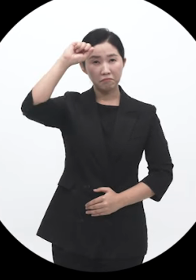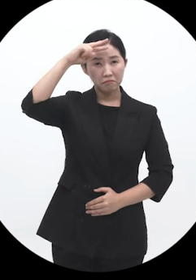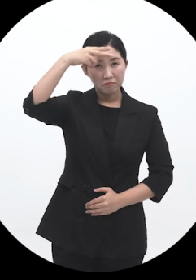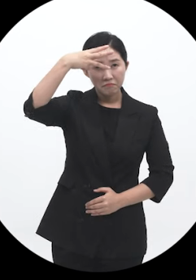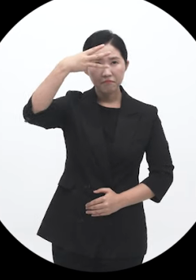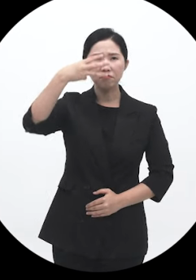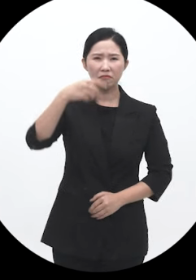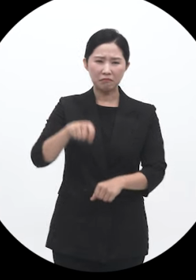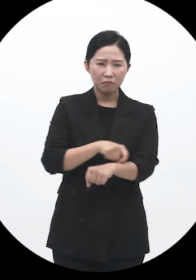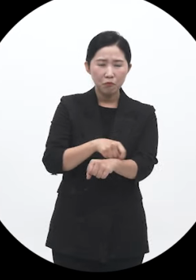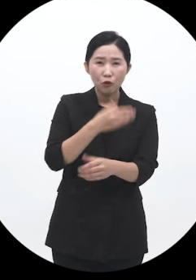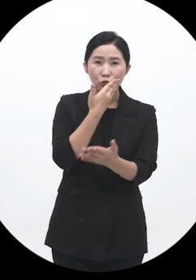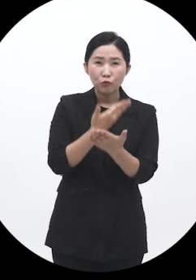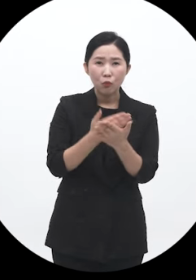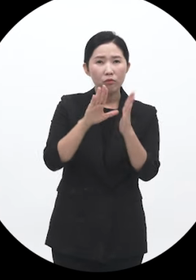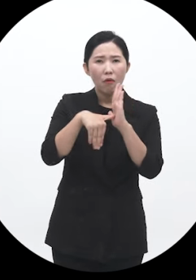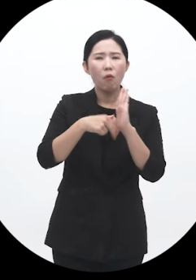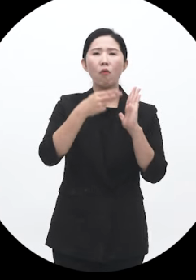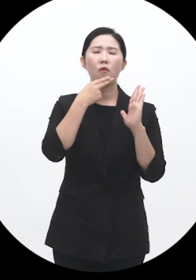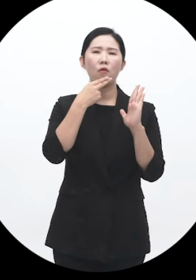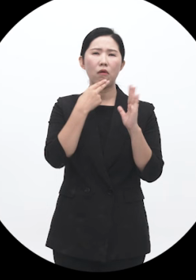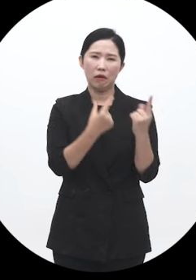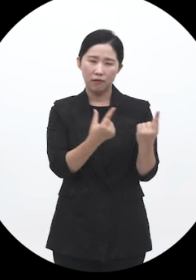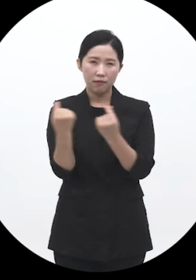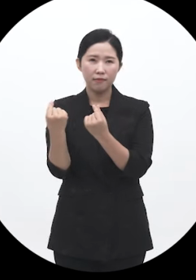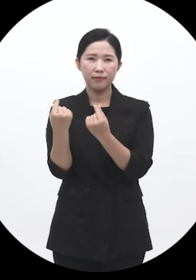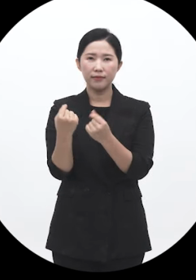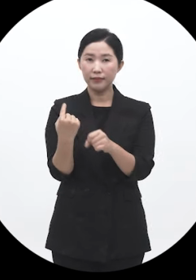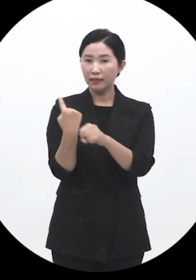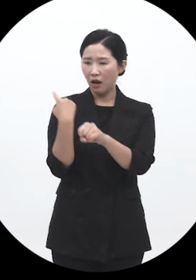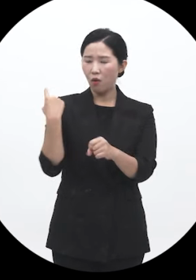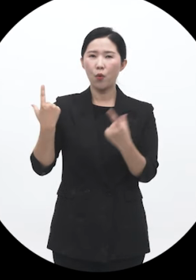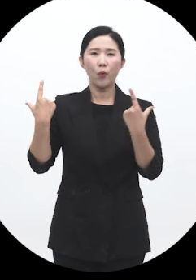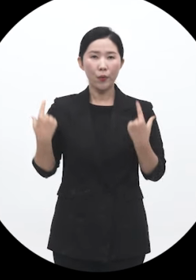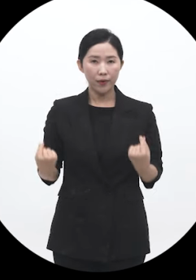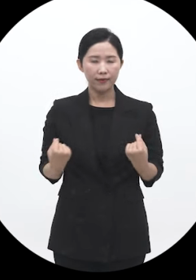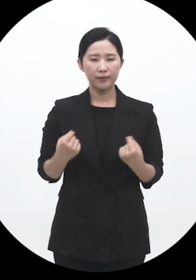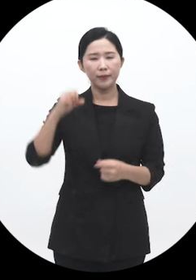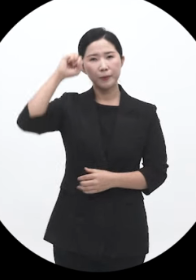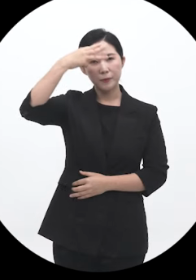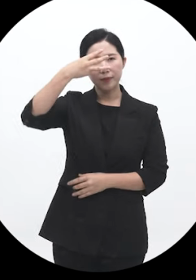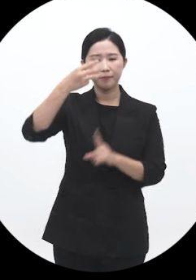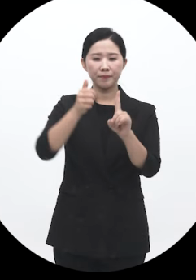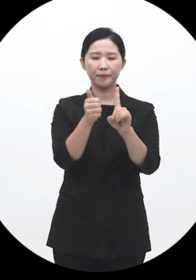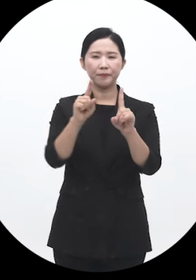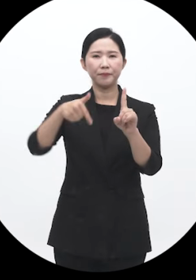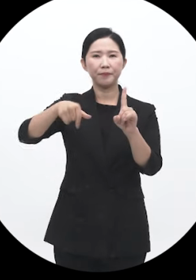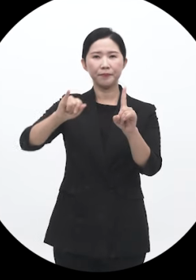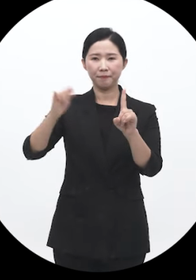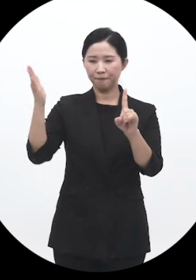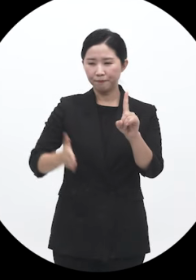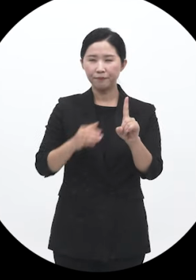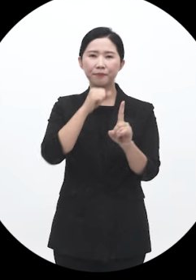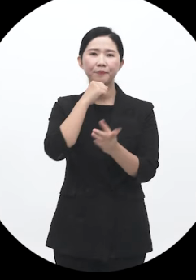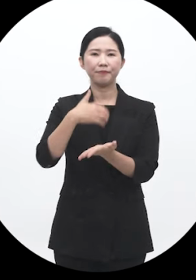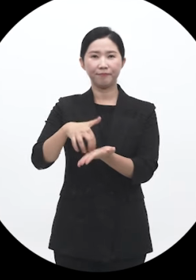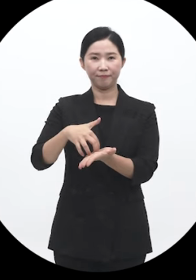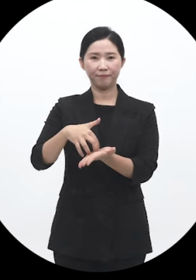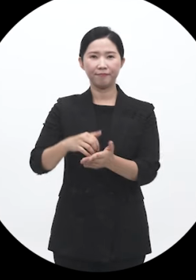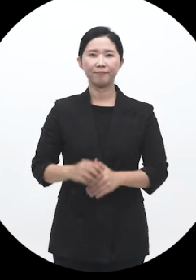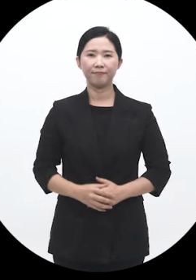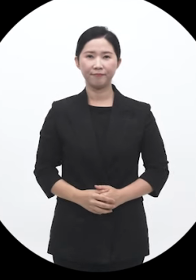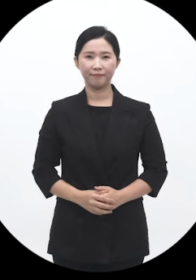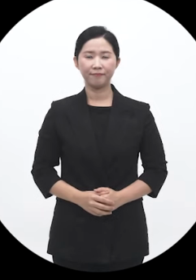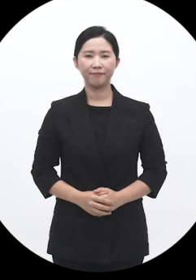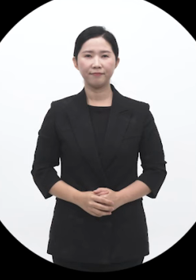학년별 가중치는 없고 3학년 1학기까지 성적이 반영되는 점은 전년도와 동일합니다.